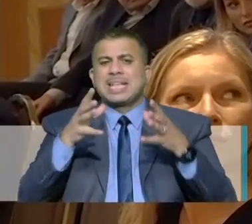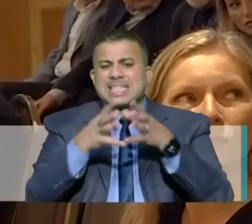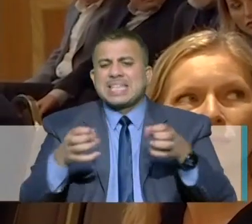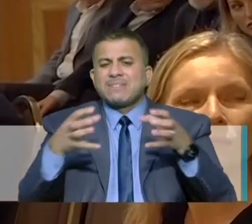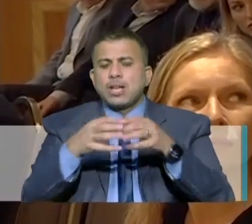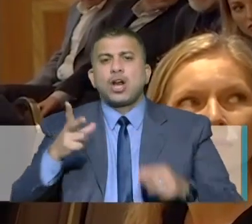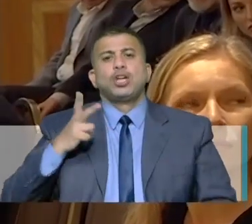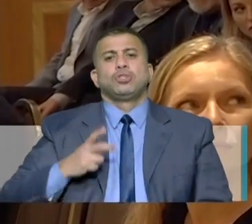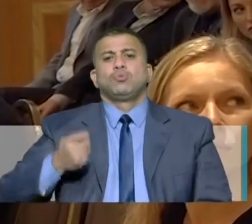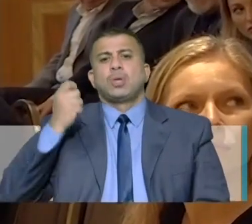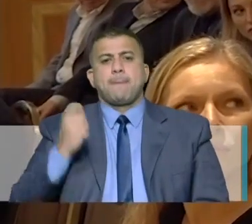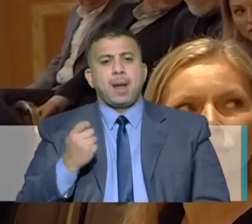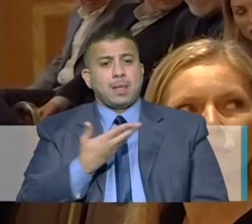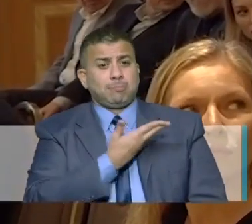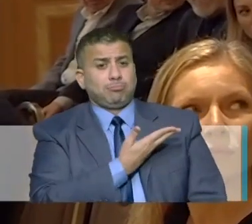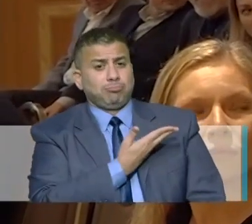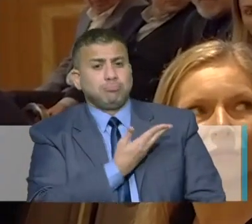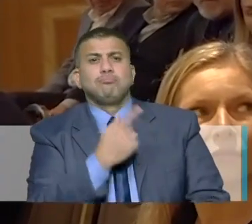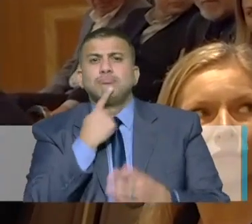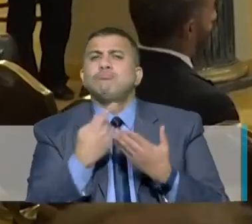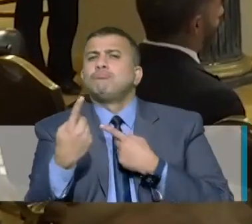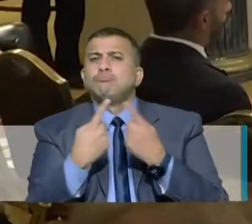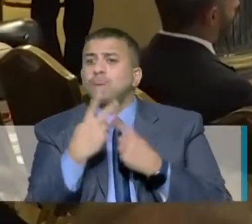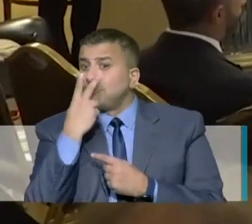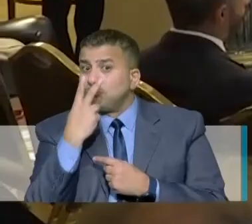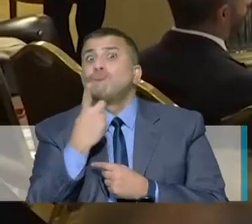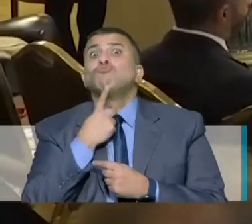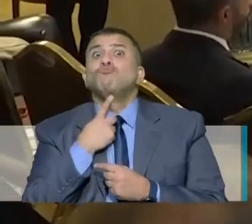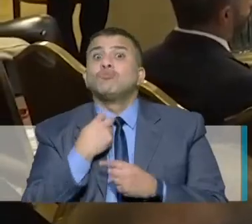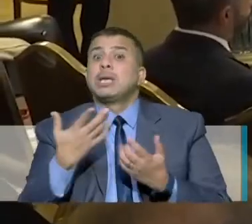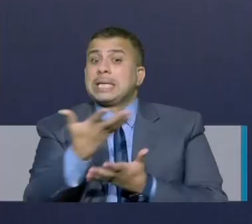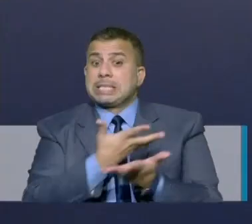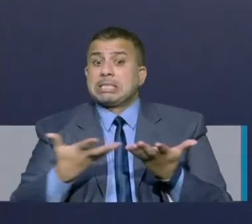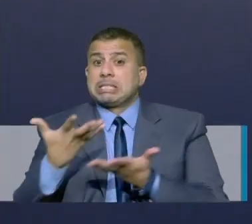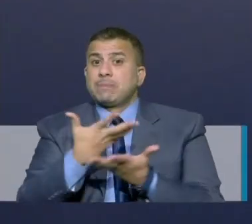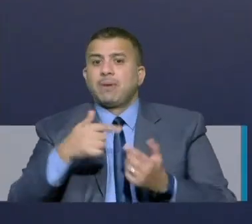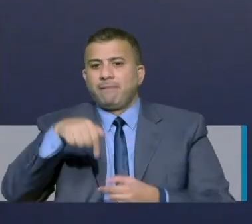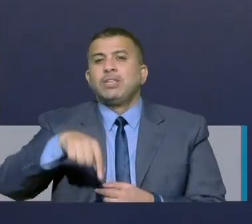واستفسارات رجال الأعمال ممن يتطلعون للاستثمار في الإمارة.